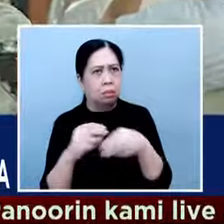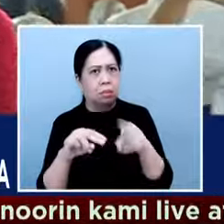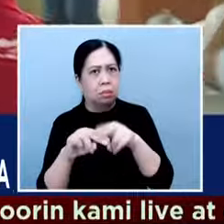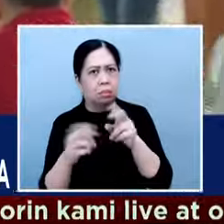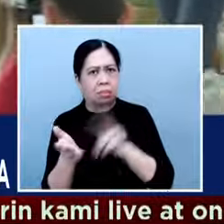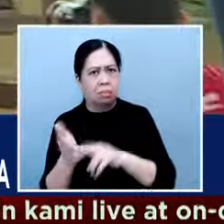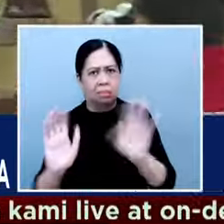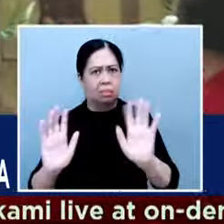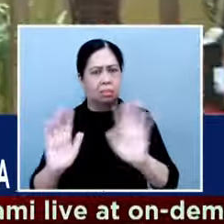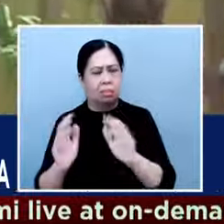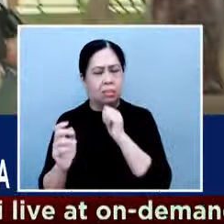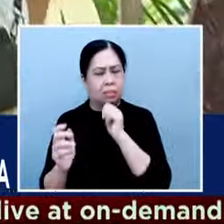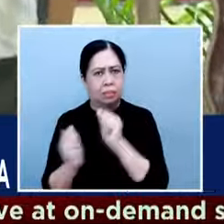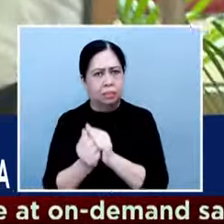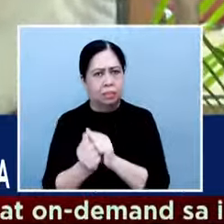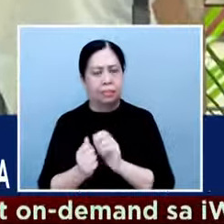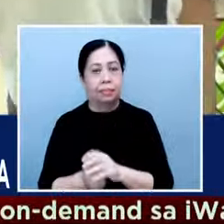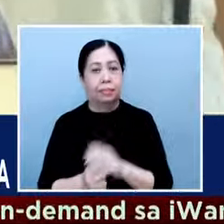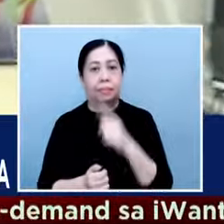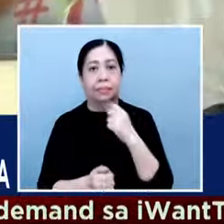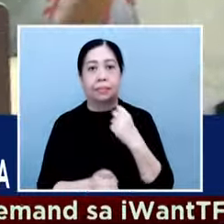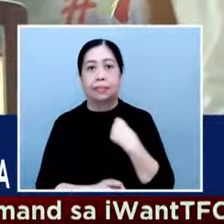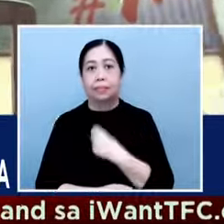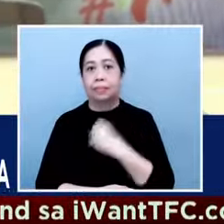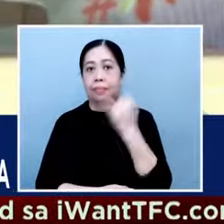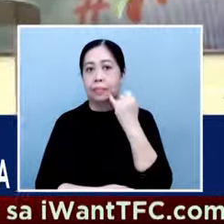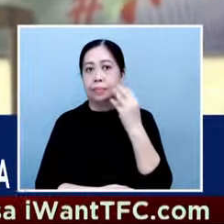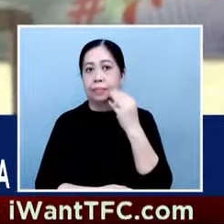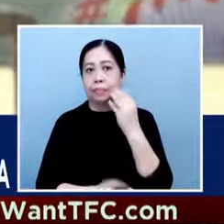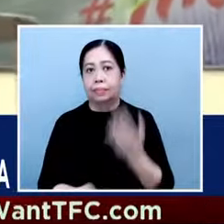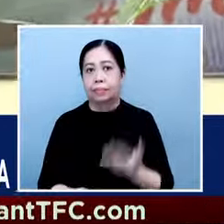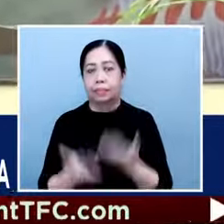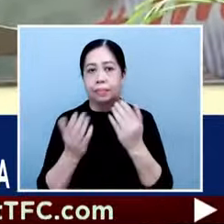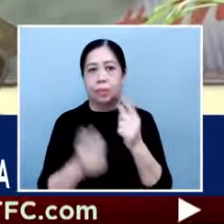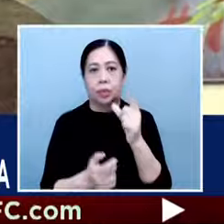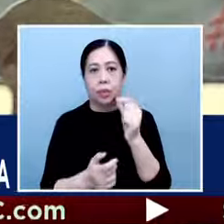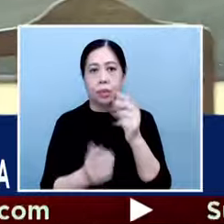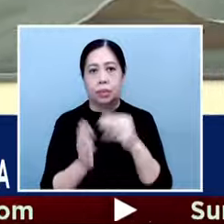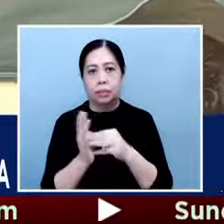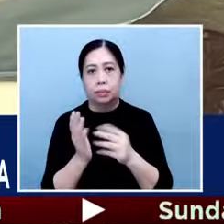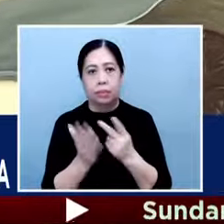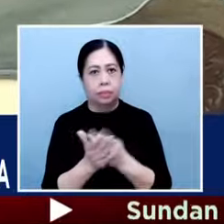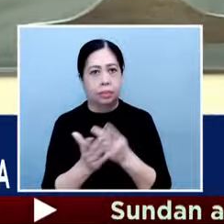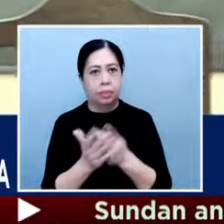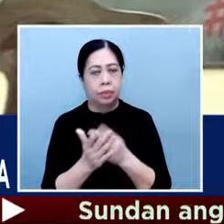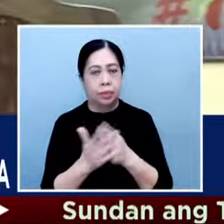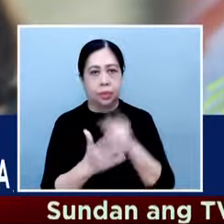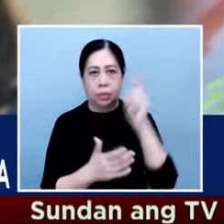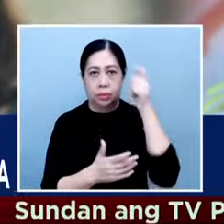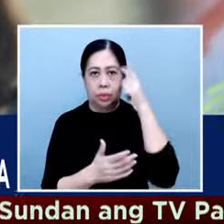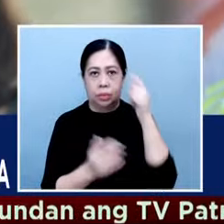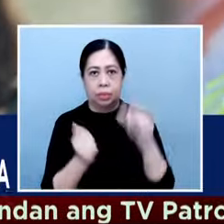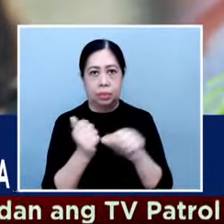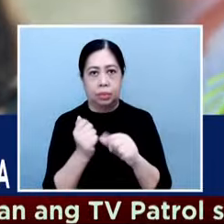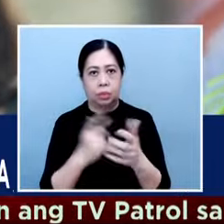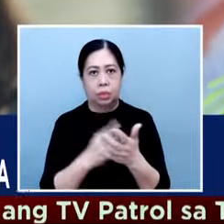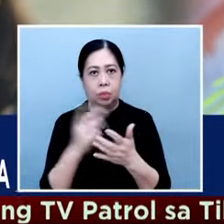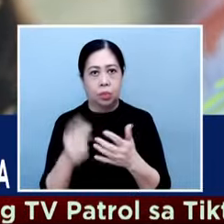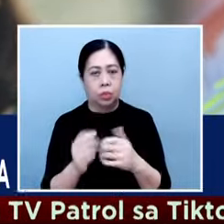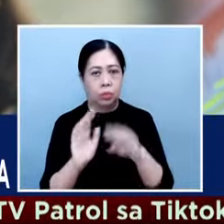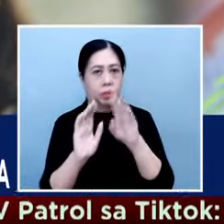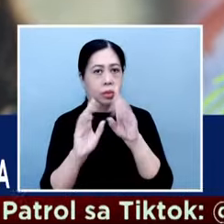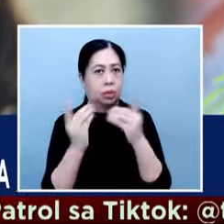Nauna nang sinabi ni Senator Amy Marcos na may alok na halagang 20 million pesos na government aid programs sa mga